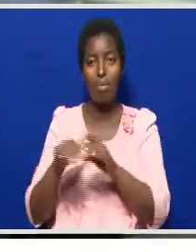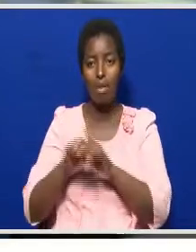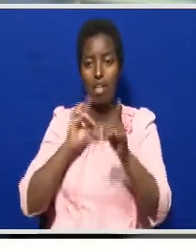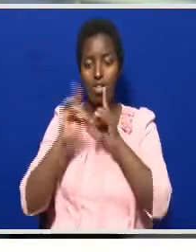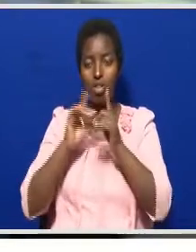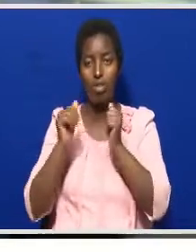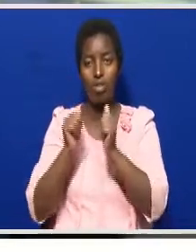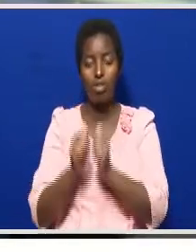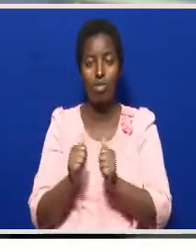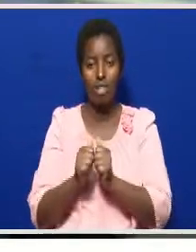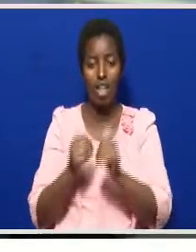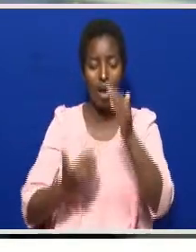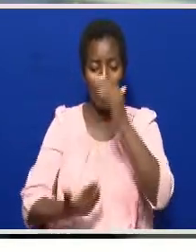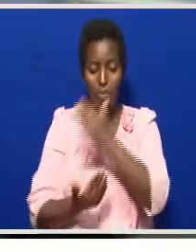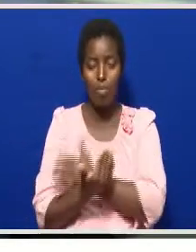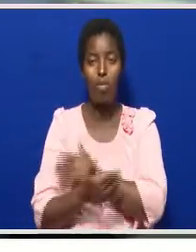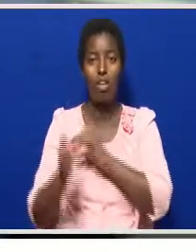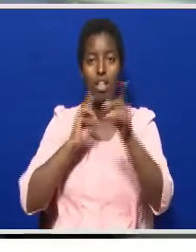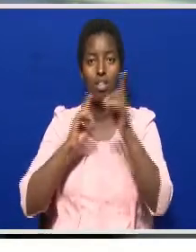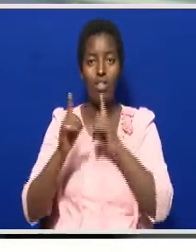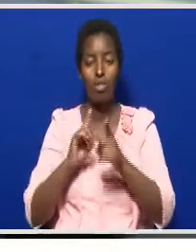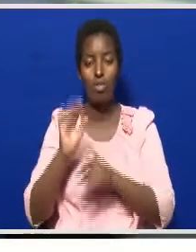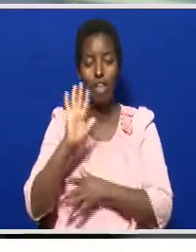nao hii asubuhi, wameongea na